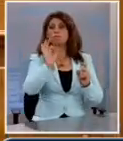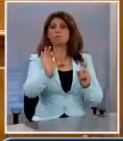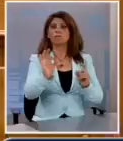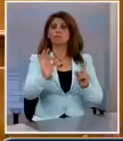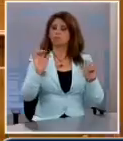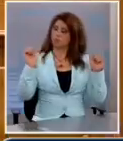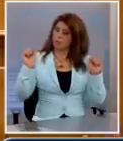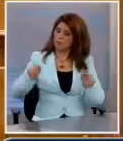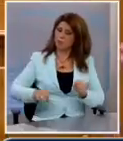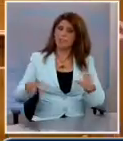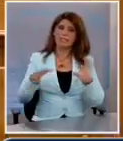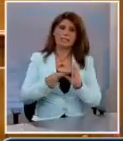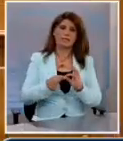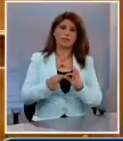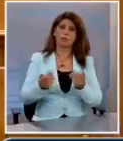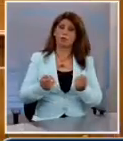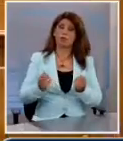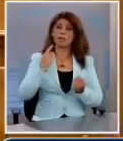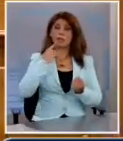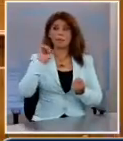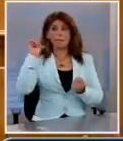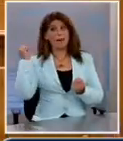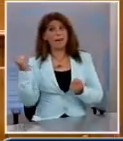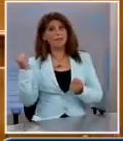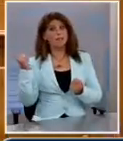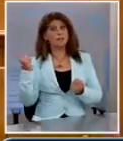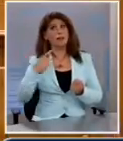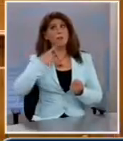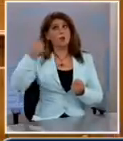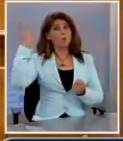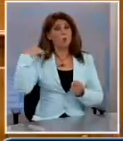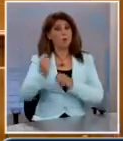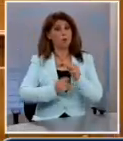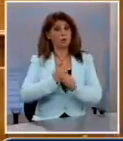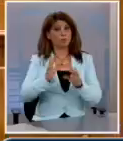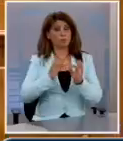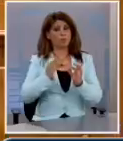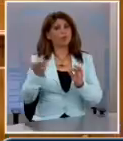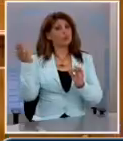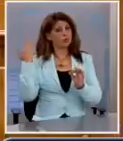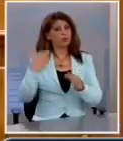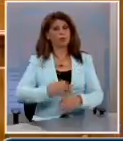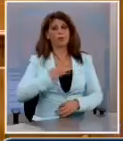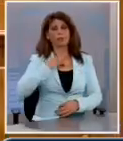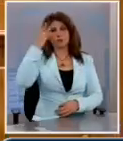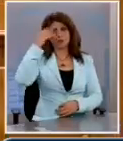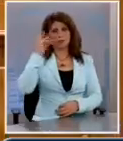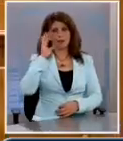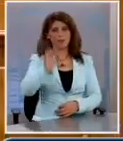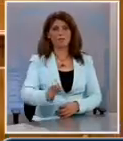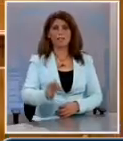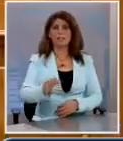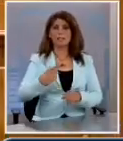και τη σύνθεση. Το έκανα και πέρυσι το Σεπτέμβριο, αλλά τότε ο κύριος Τσίπρας οδήγησε τη χώρα σε